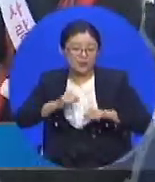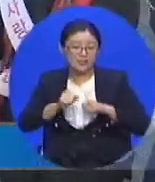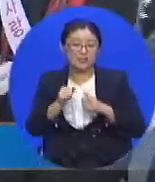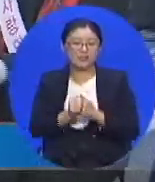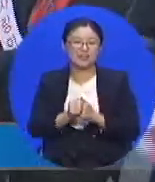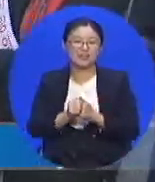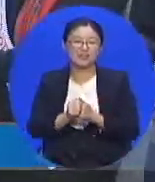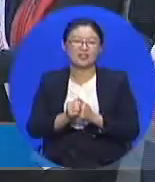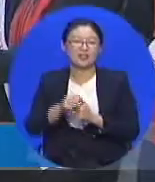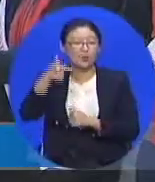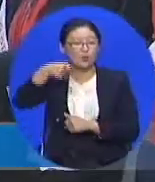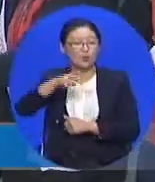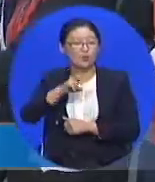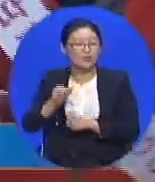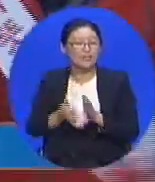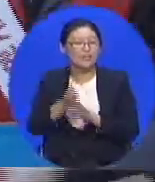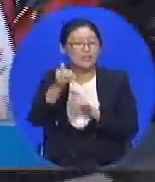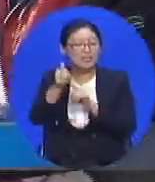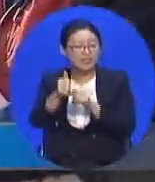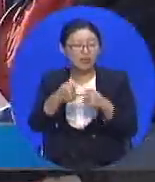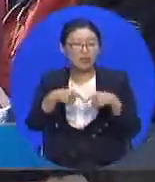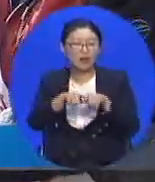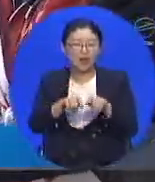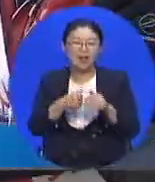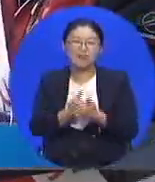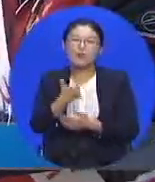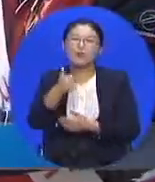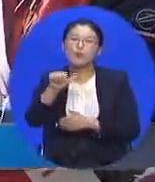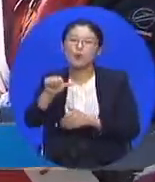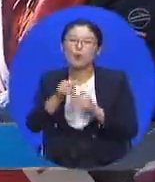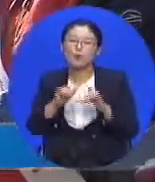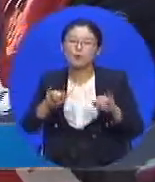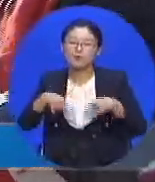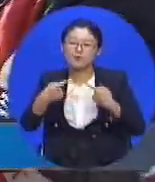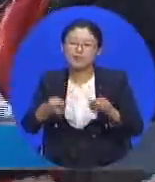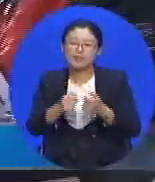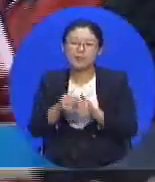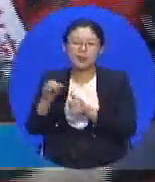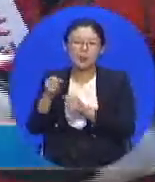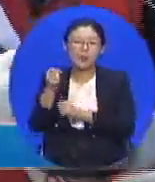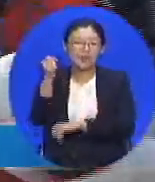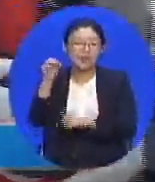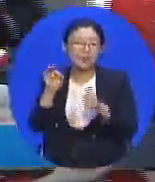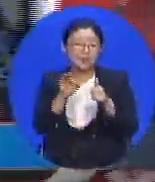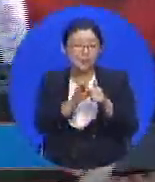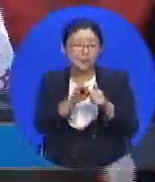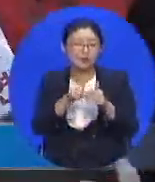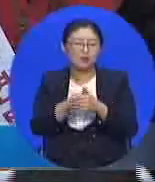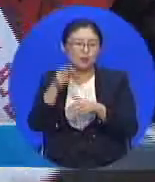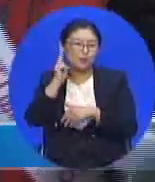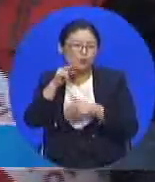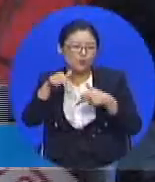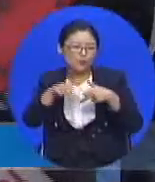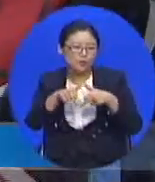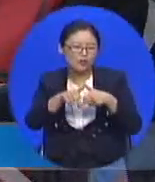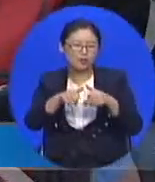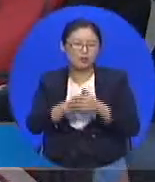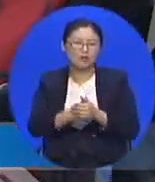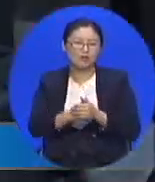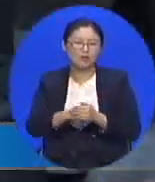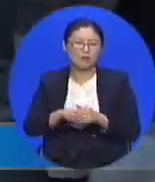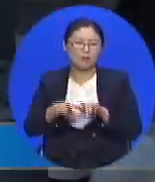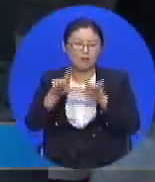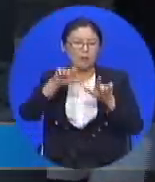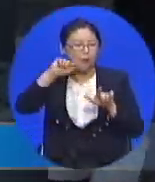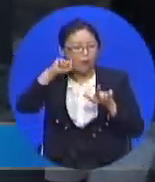남유진 구미시장을 비롯한 봉사자 60여 명이 참여했으며 기초생활수급자면서 중증장애인으로 생활에 어려움을 겪고 있는